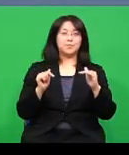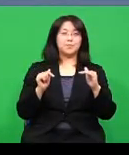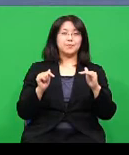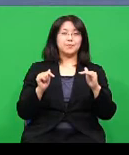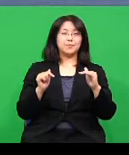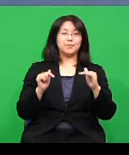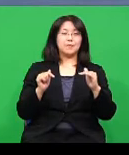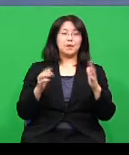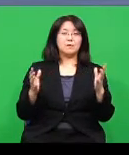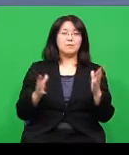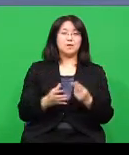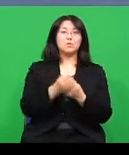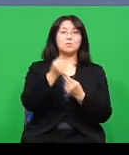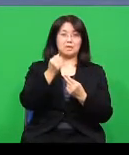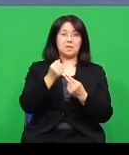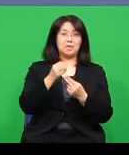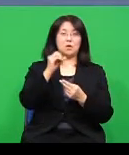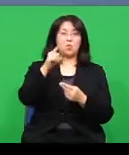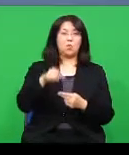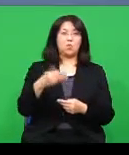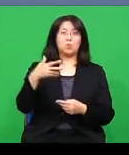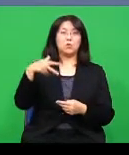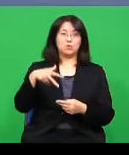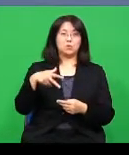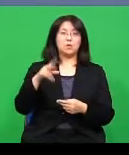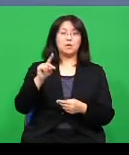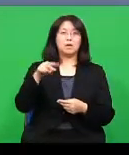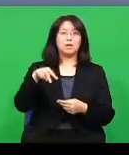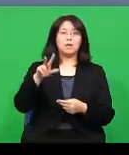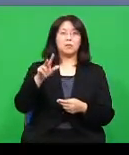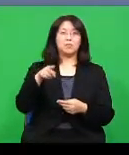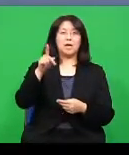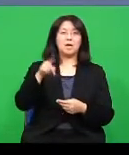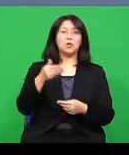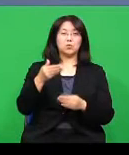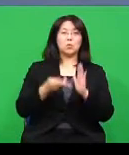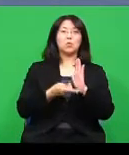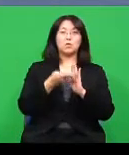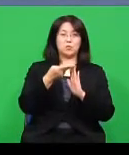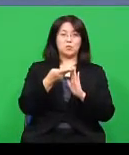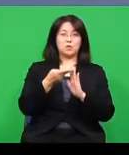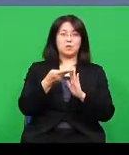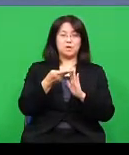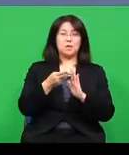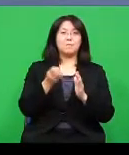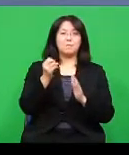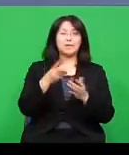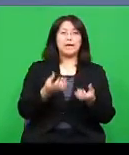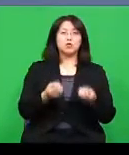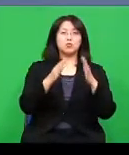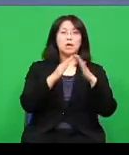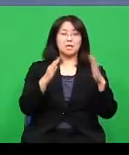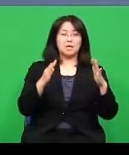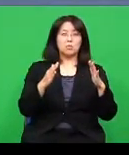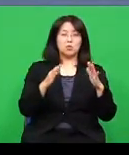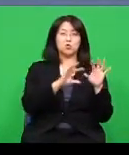ですけれども、これは合同でオークスカナルパークホテルで行うと、また祝賀